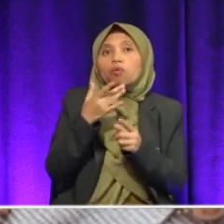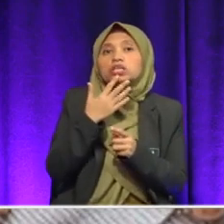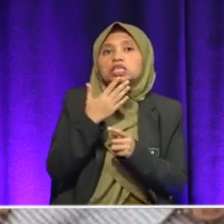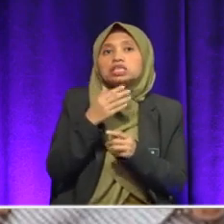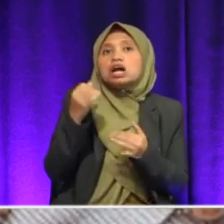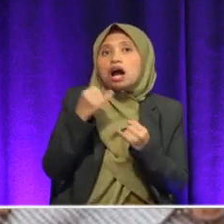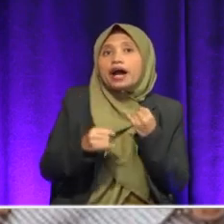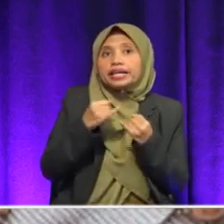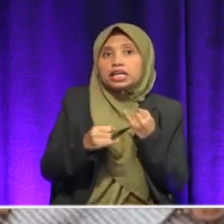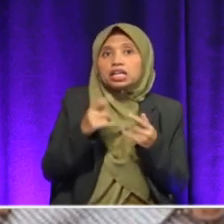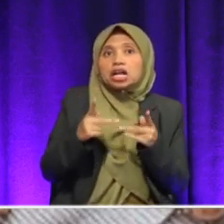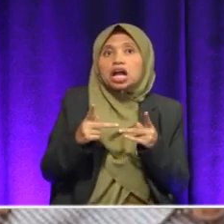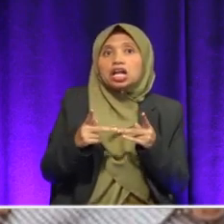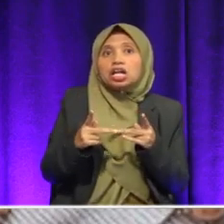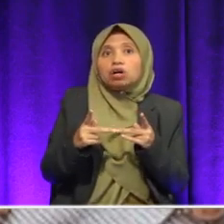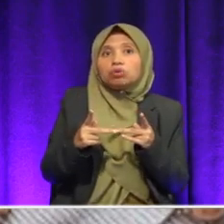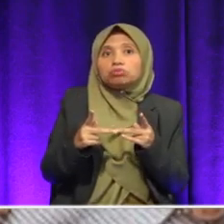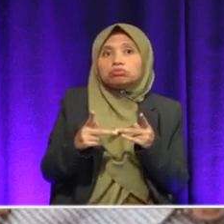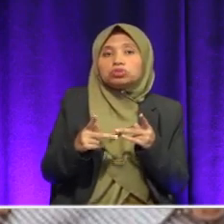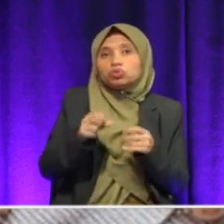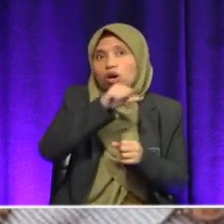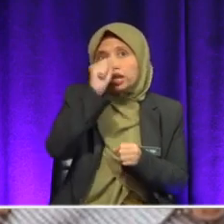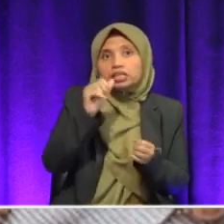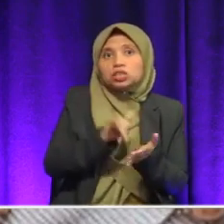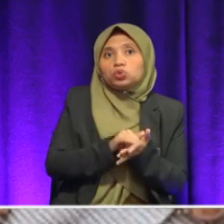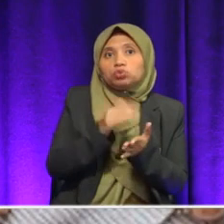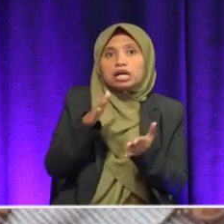sekali Jika seorang itu tidak mempunyai